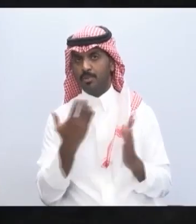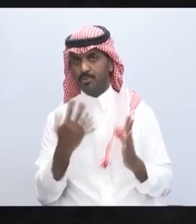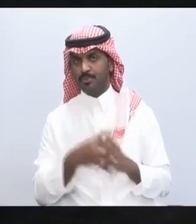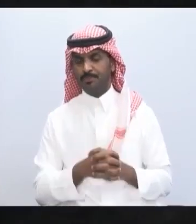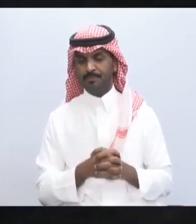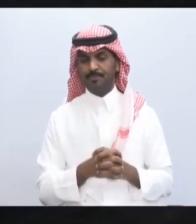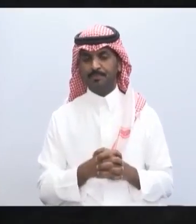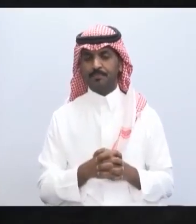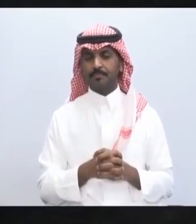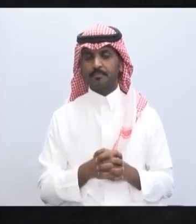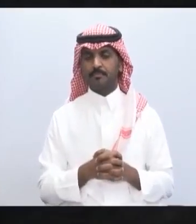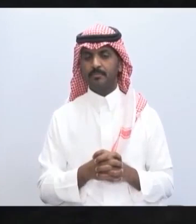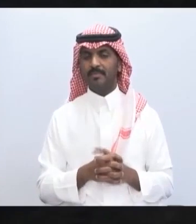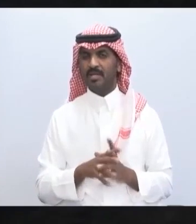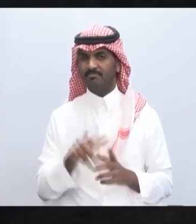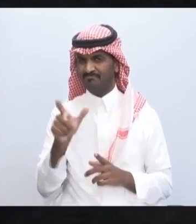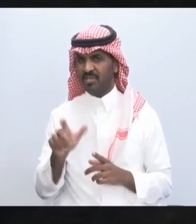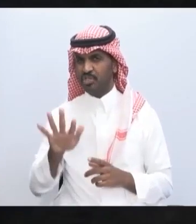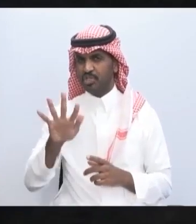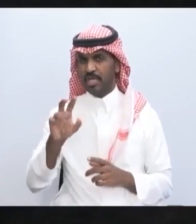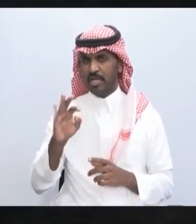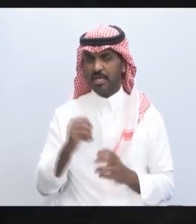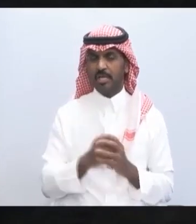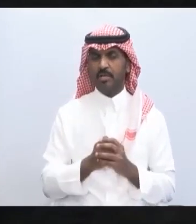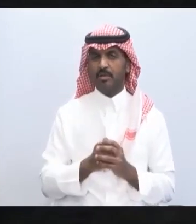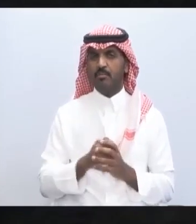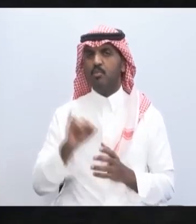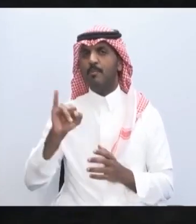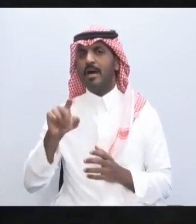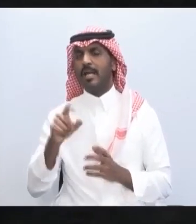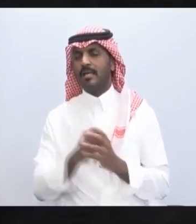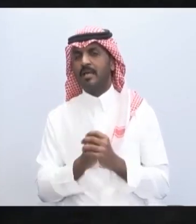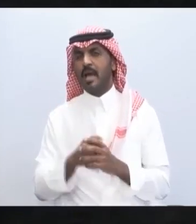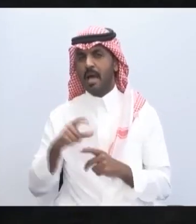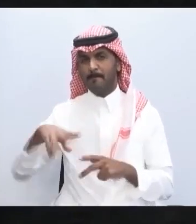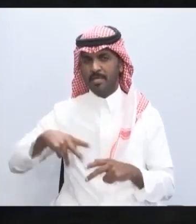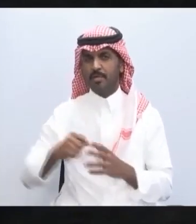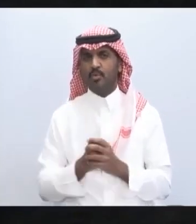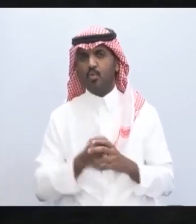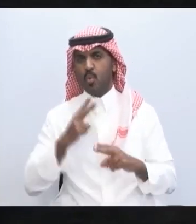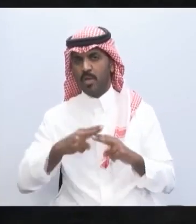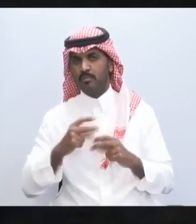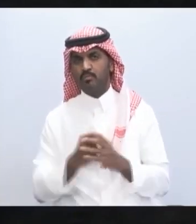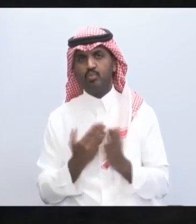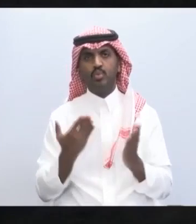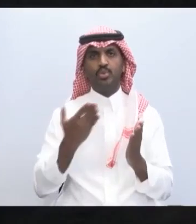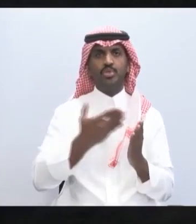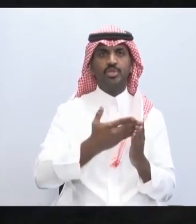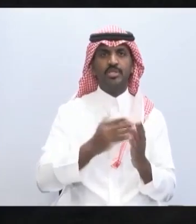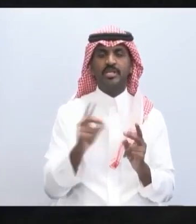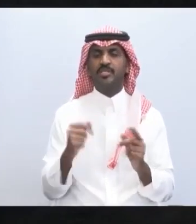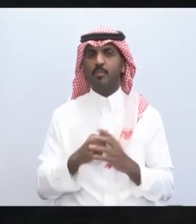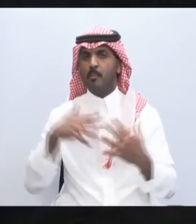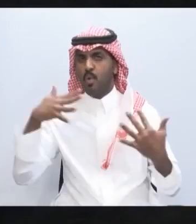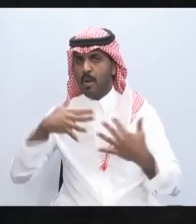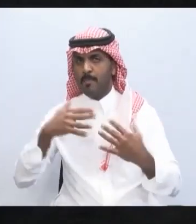خرج الشيخ مبارك الصباح ممتازين توجها متوجه الى الصريف لكي يقابل ابو